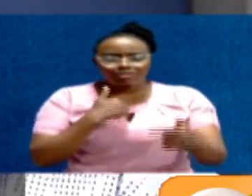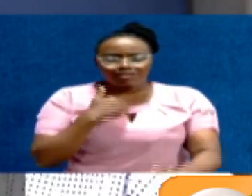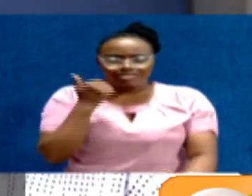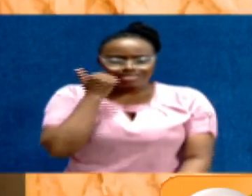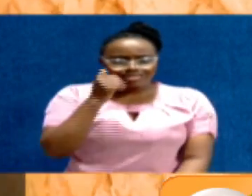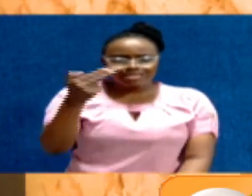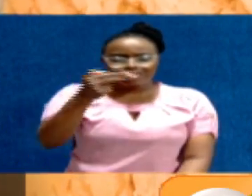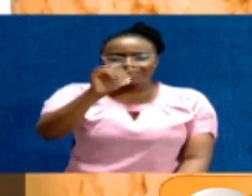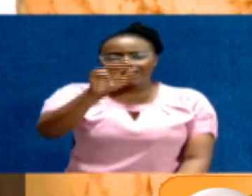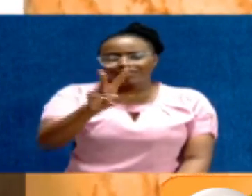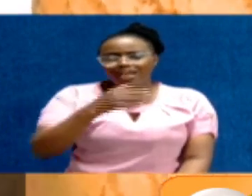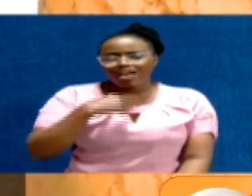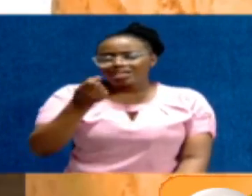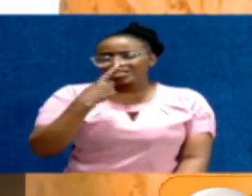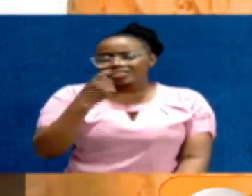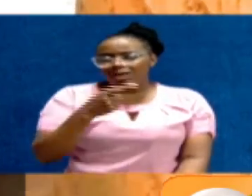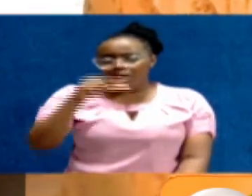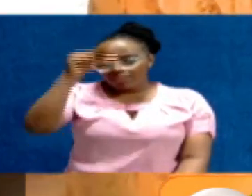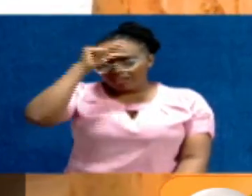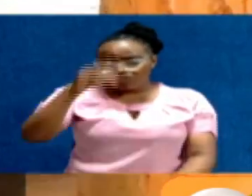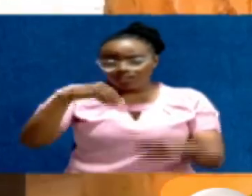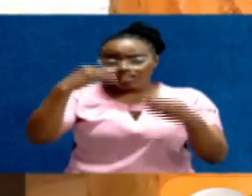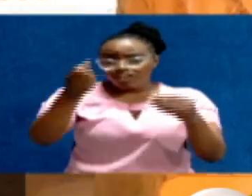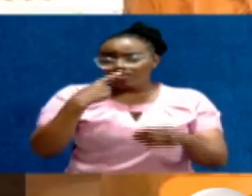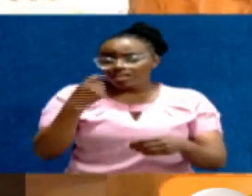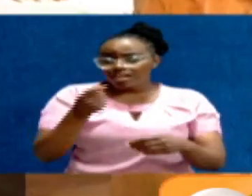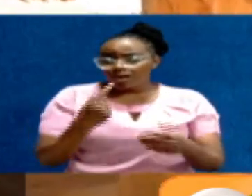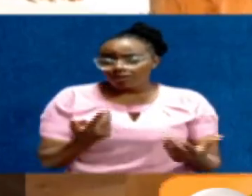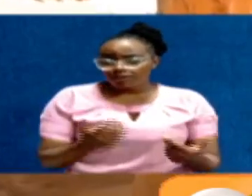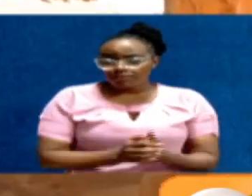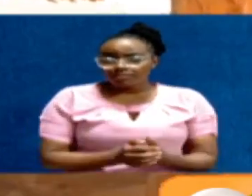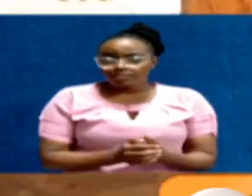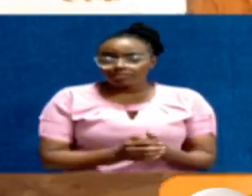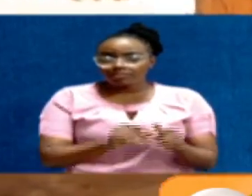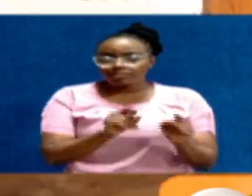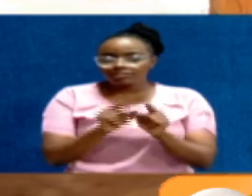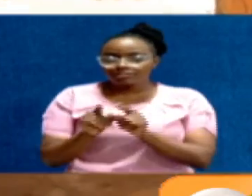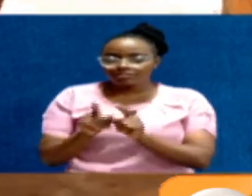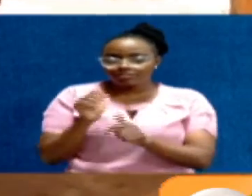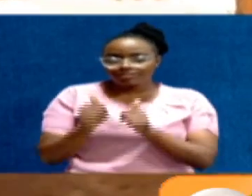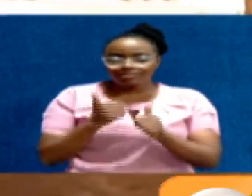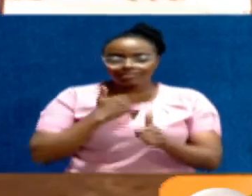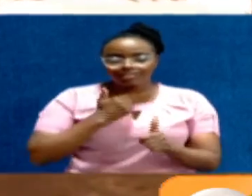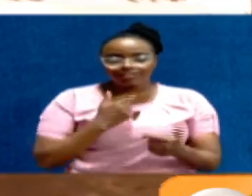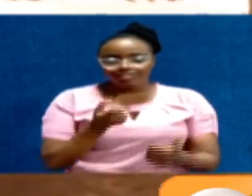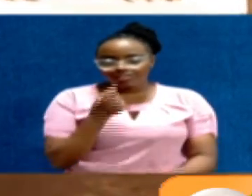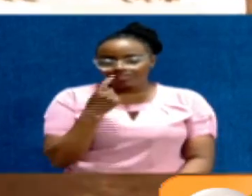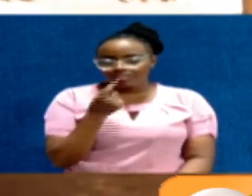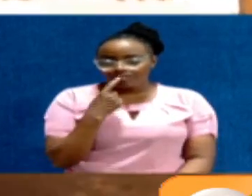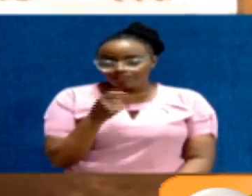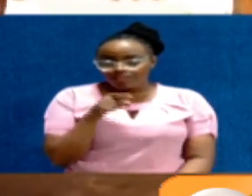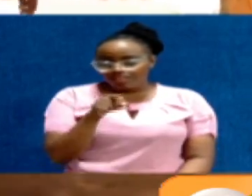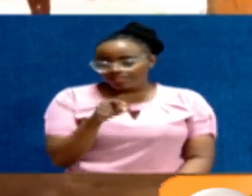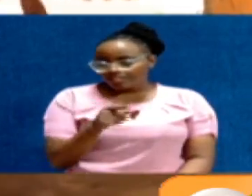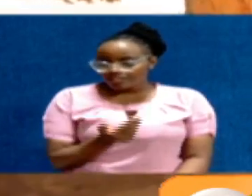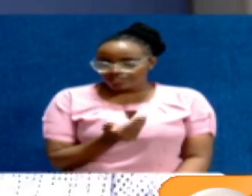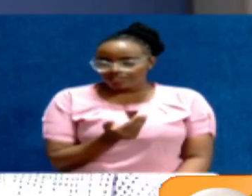na madawa. Mnapewa na serikali dawa za bure. Sasa akaniambia atanitibu hizo